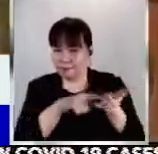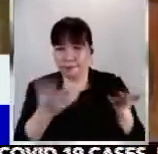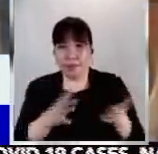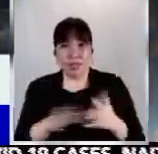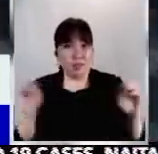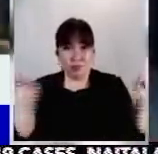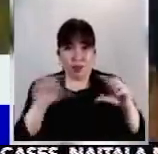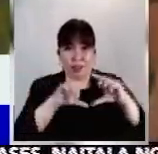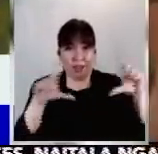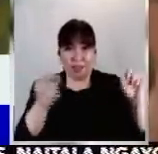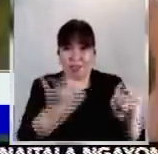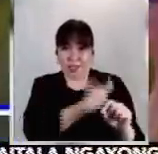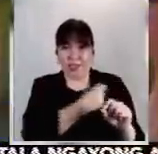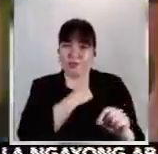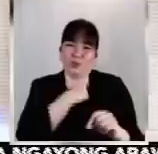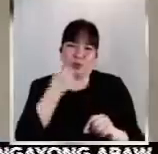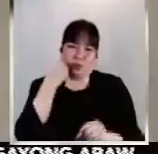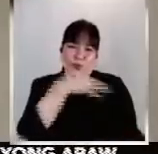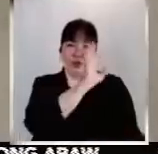card, pinapabalik na lang.